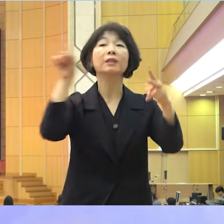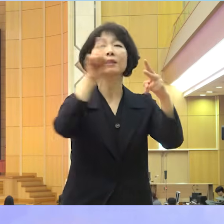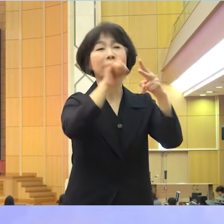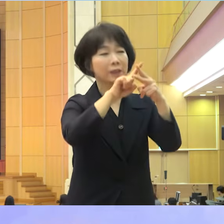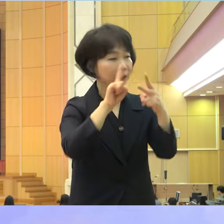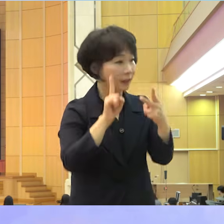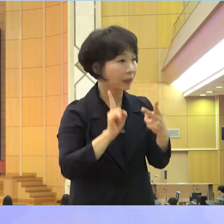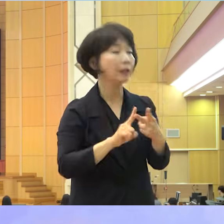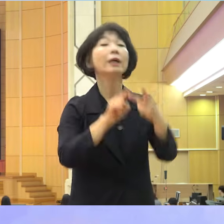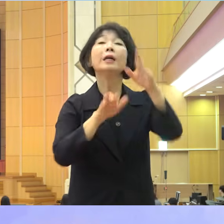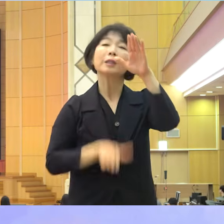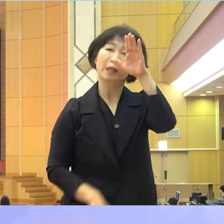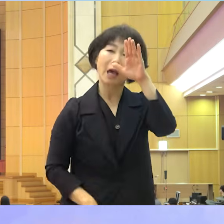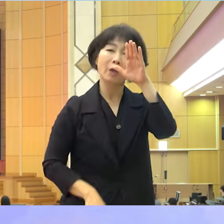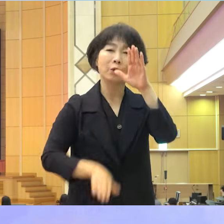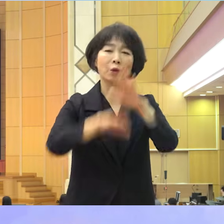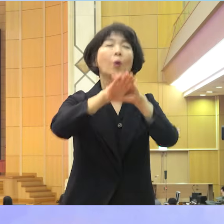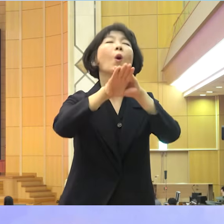무엇이든